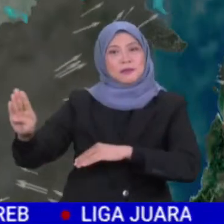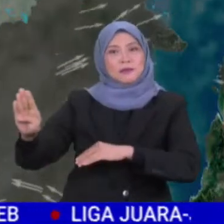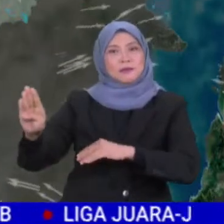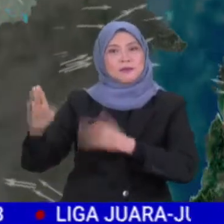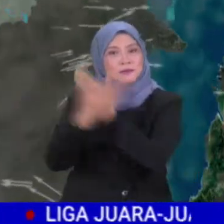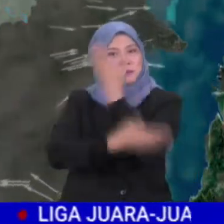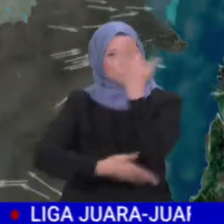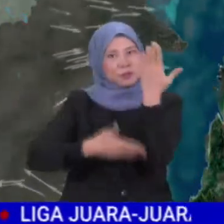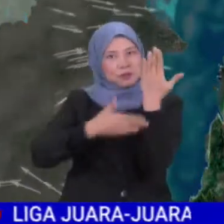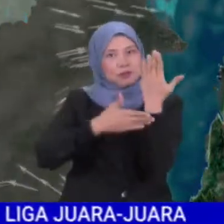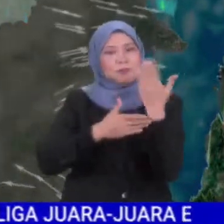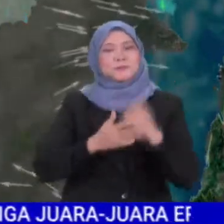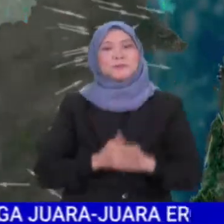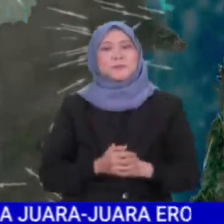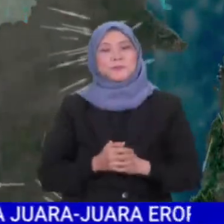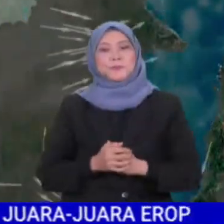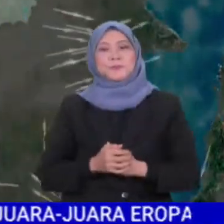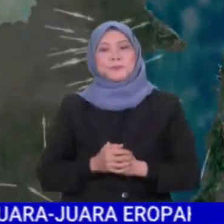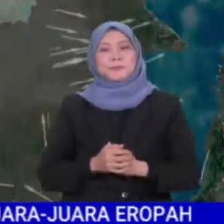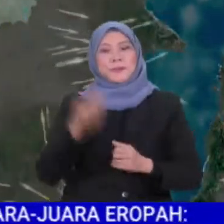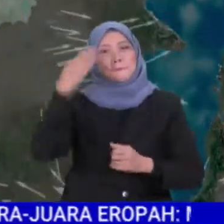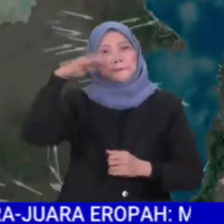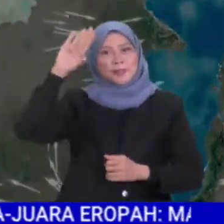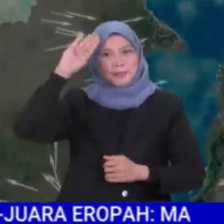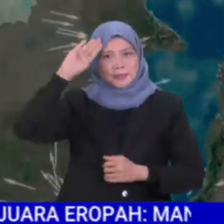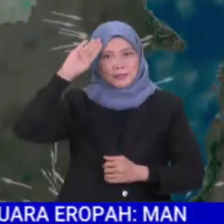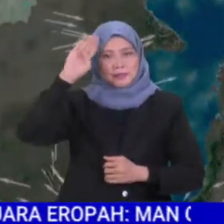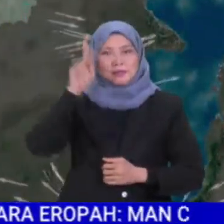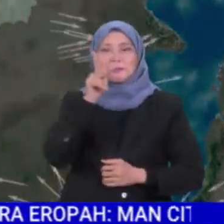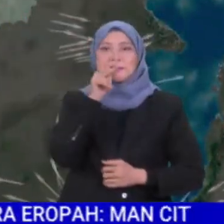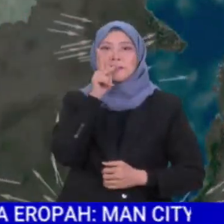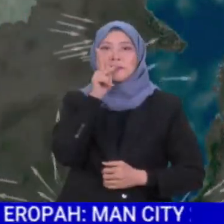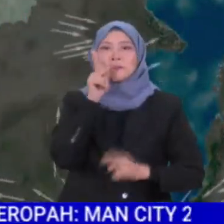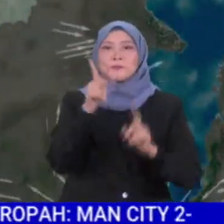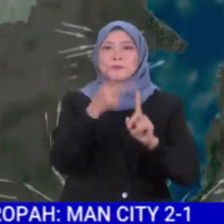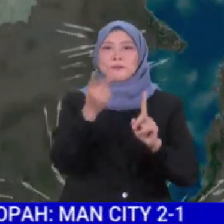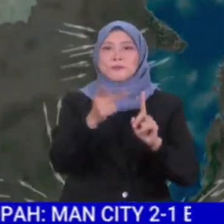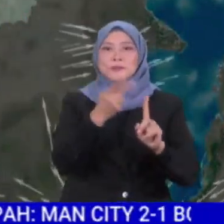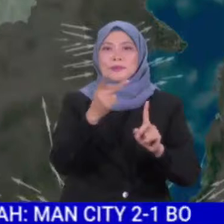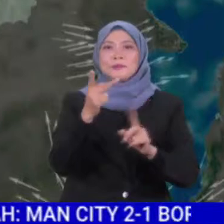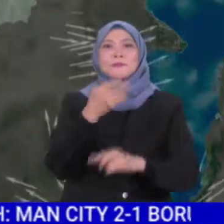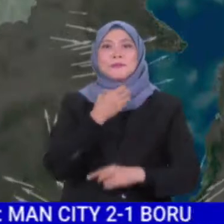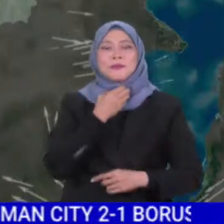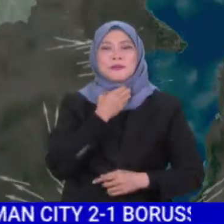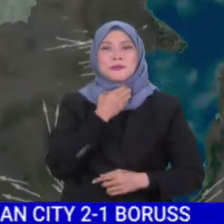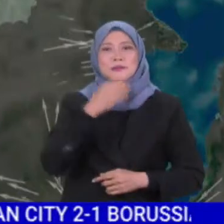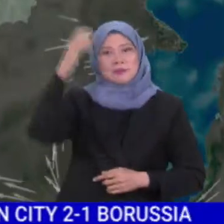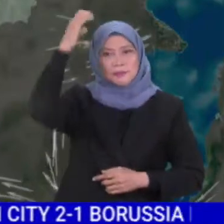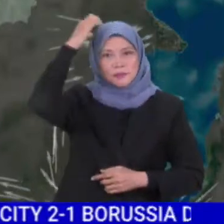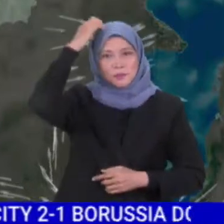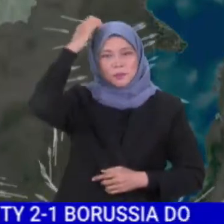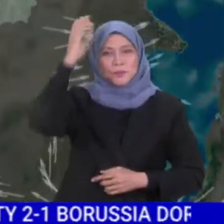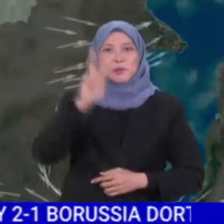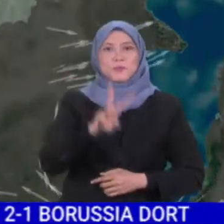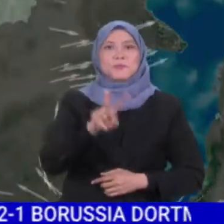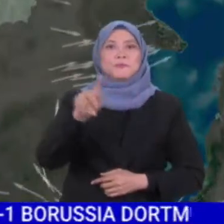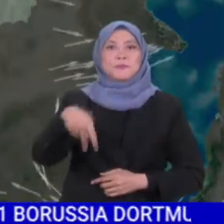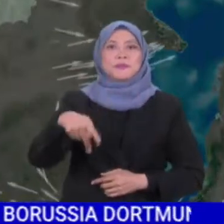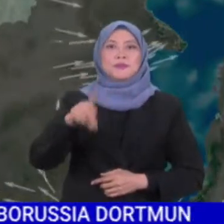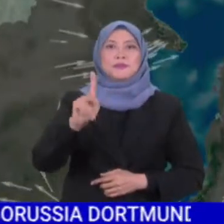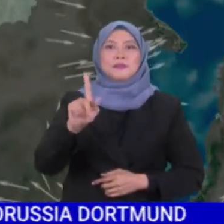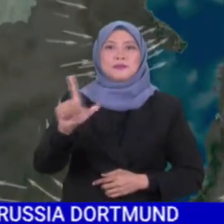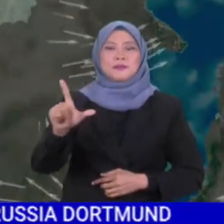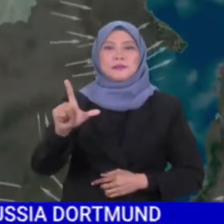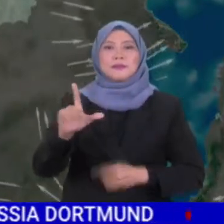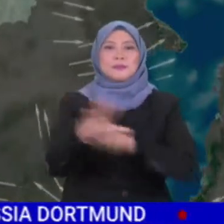semenanjung Malaysia, iaitu daripada negeri Perlis, Kedah, Pulau Pinang, Perak, Selangor, wilayah Persekutuan Kuala